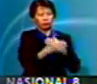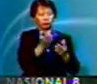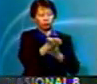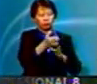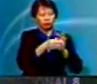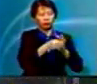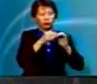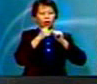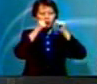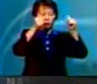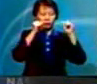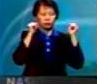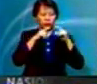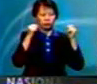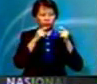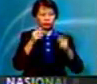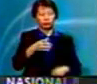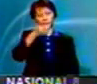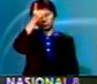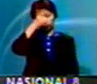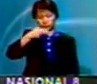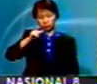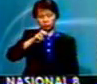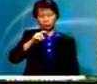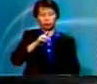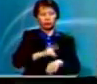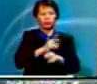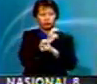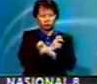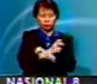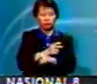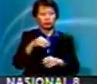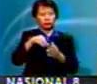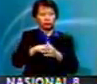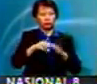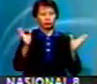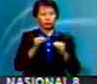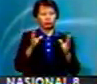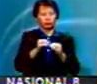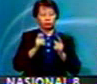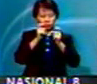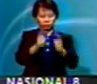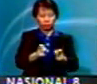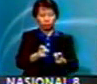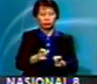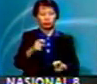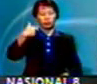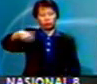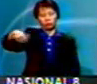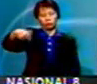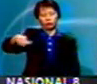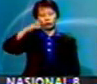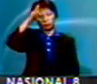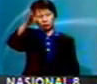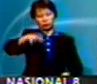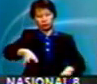kerjasama awam swasta. Kehadiran Datuk Seri Haji Suhaimi di Geneva adalah bersempena Majlis Penganugerahan Anugerah Kualiti yang